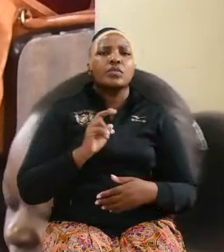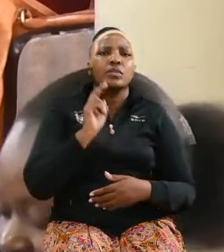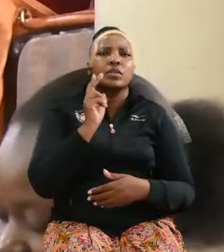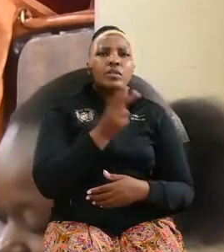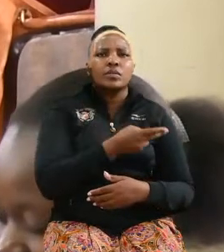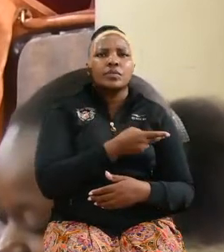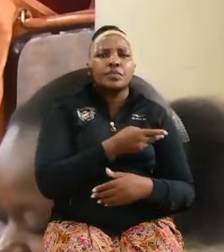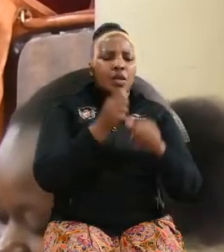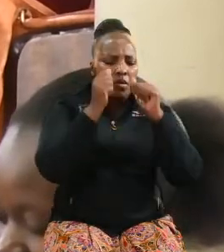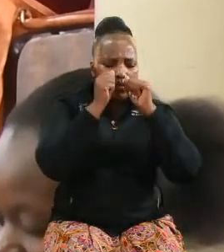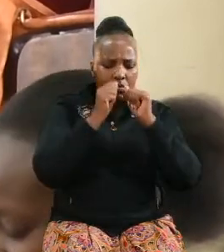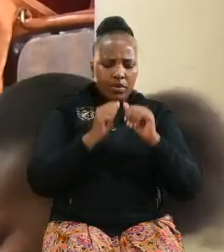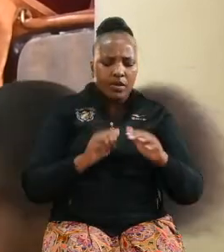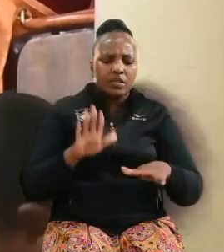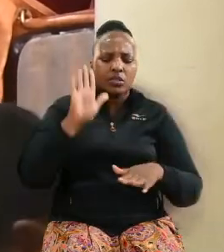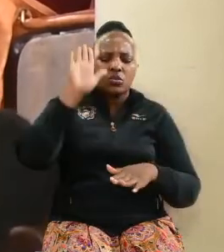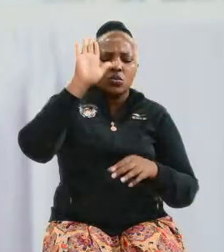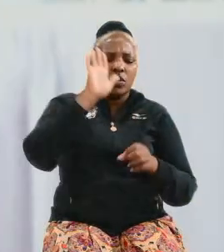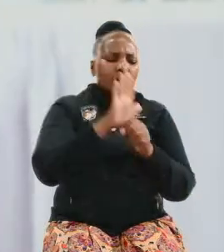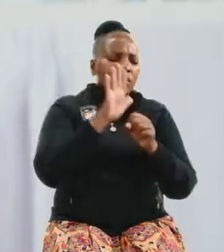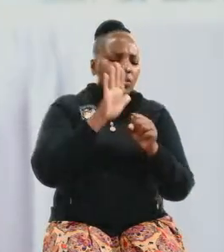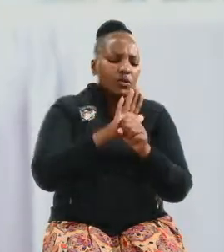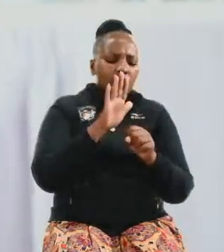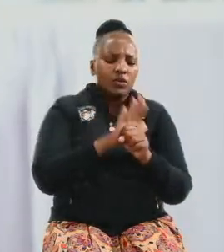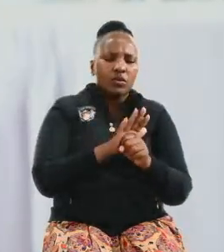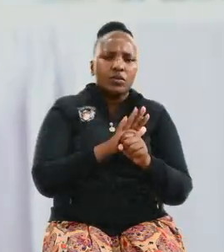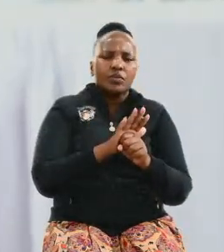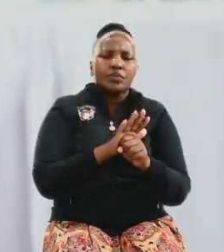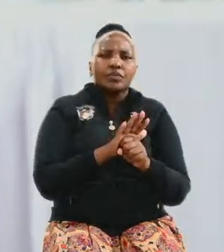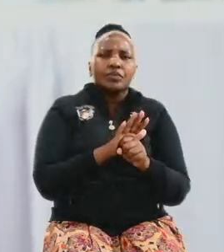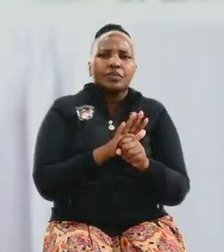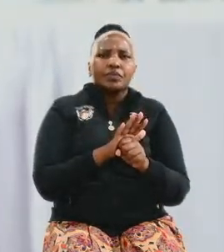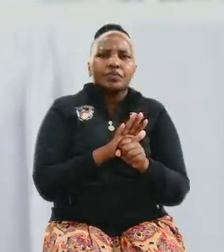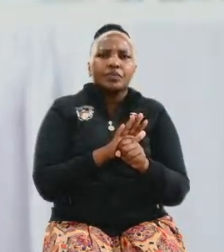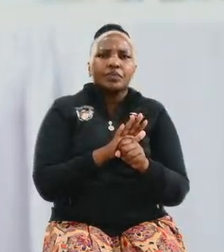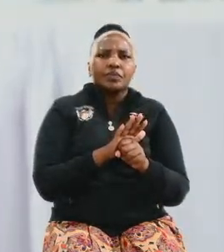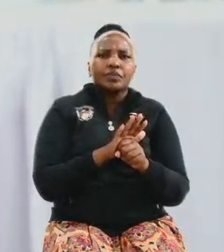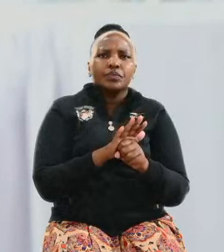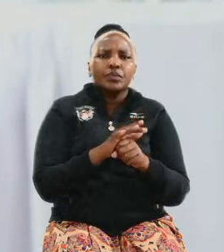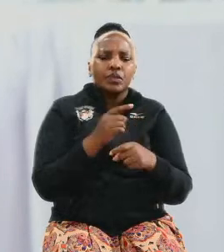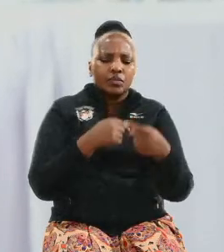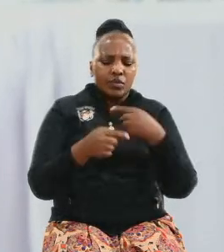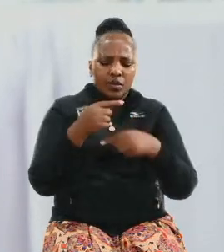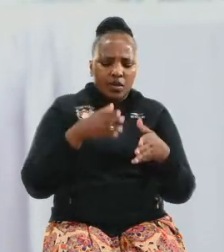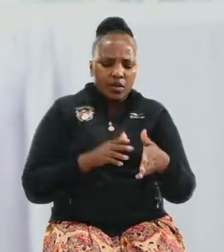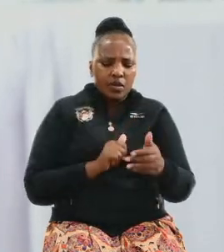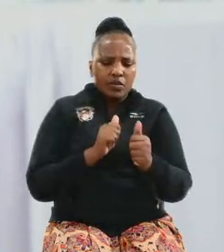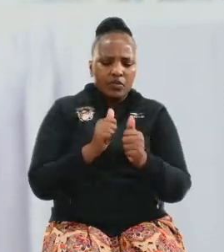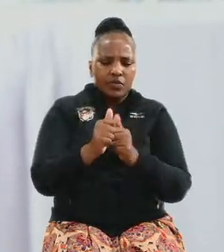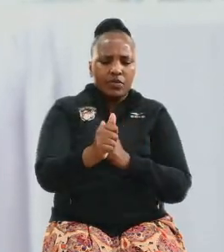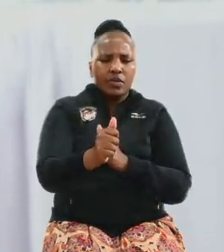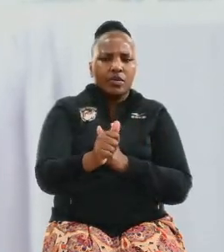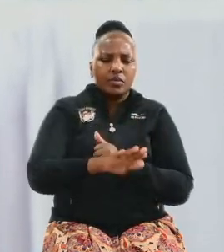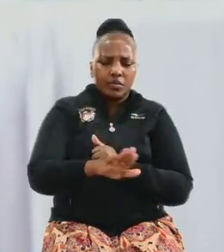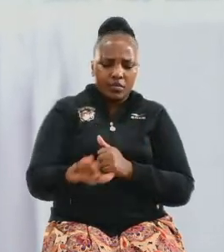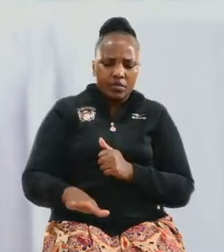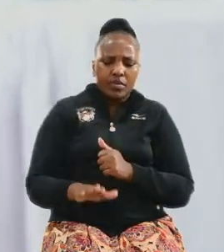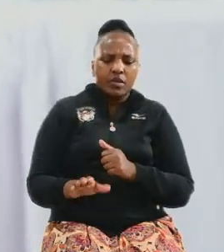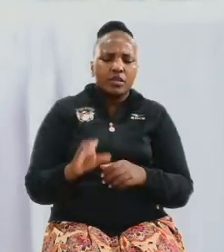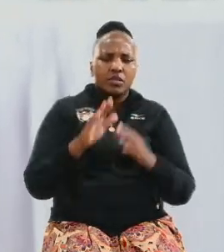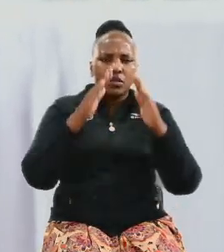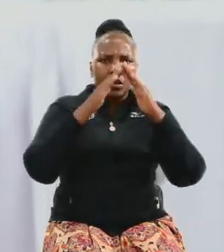ajabu, kwa baraka zako nyingi Mfalme wa ajabu, kutufikisha kwa hiki kikao kwa nyumba yako